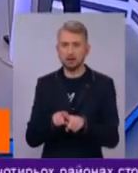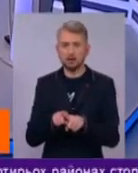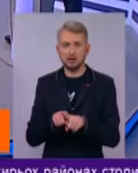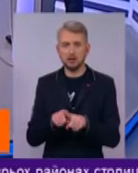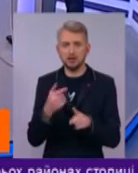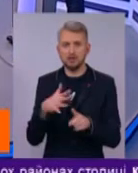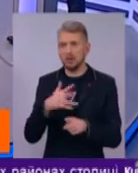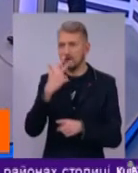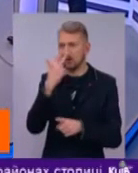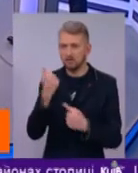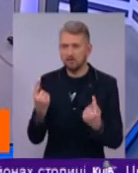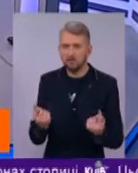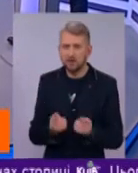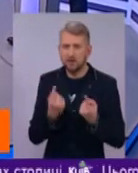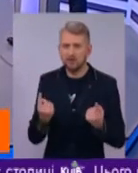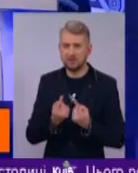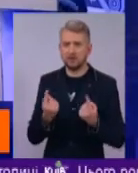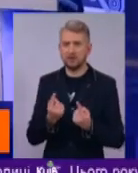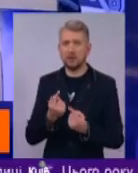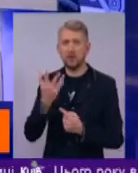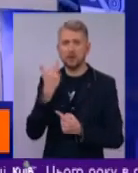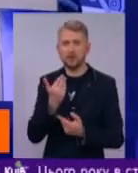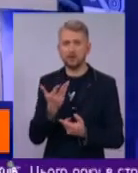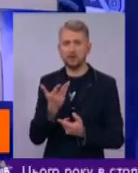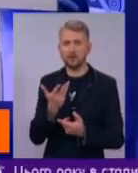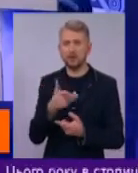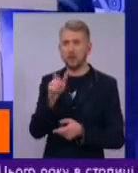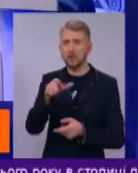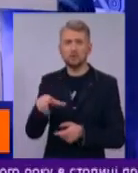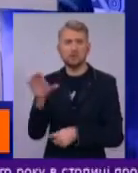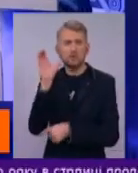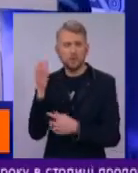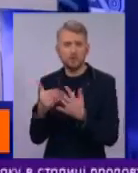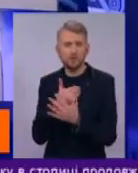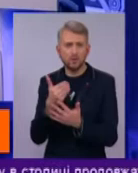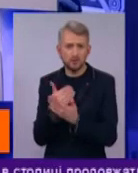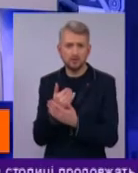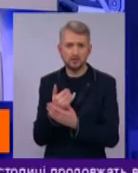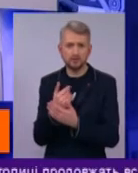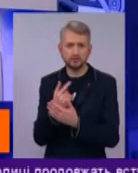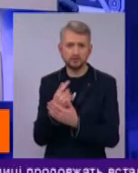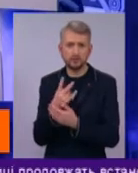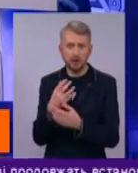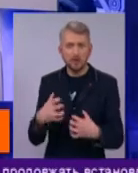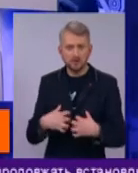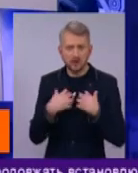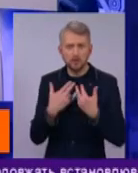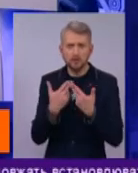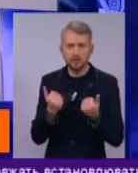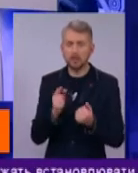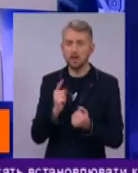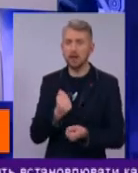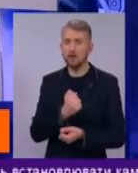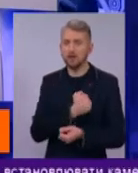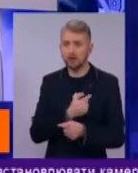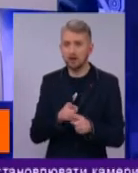стали звичними, коли... Там люди слухають новини, ну, це страшно визнавати, але, ну, на